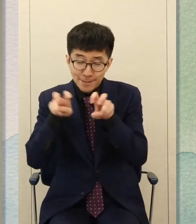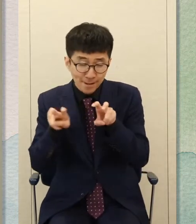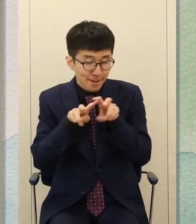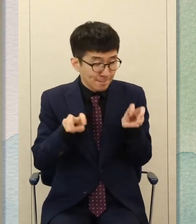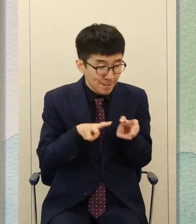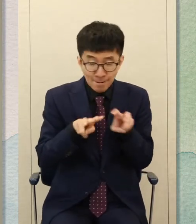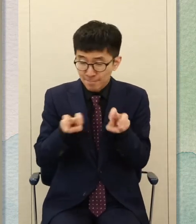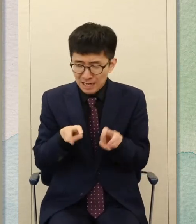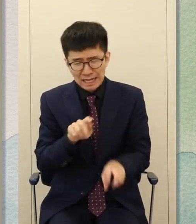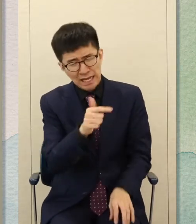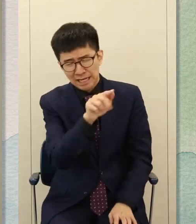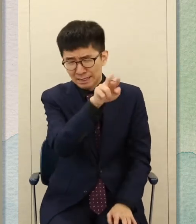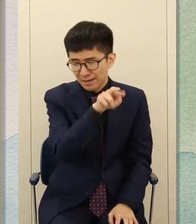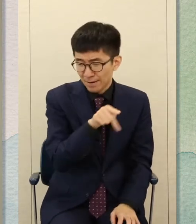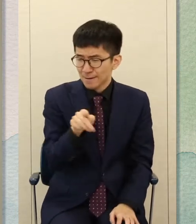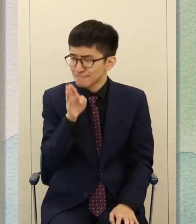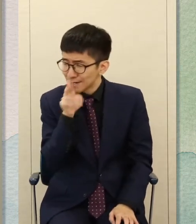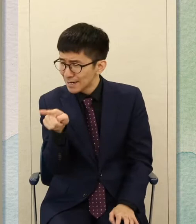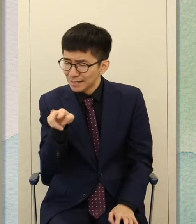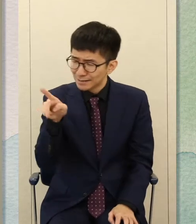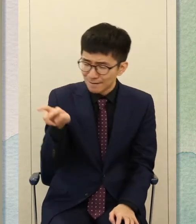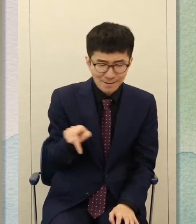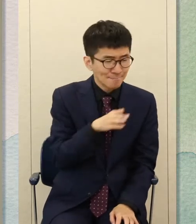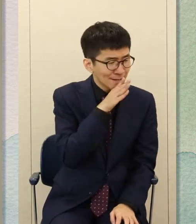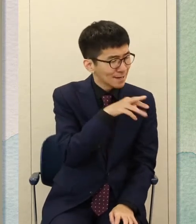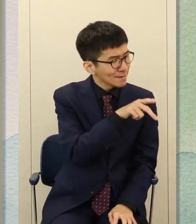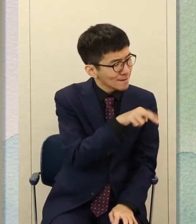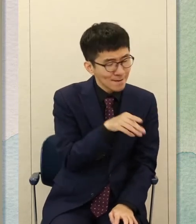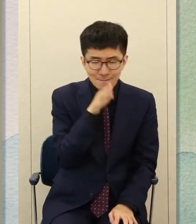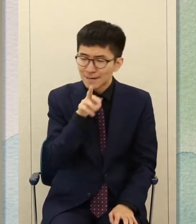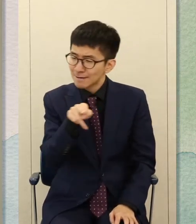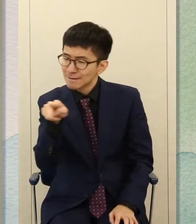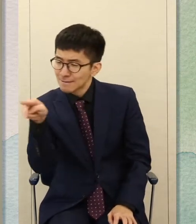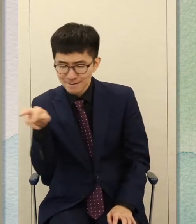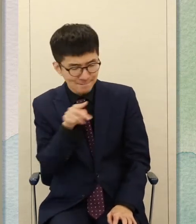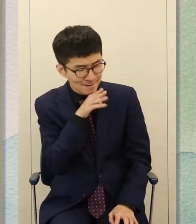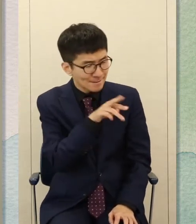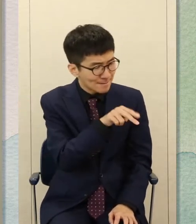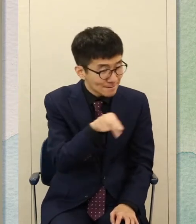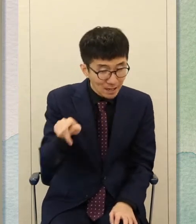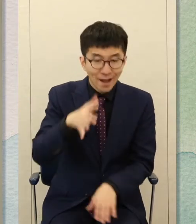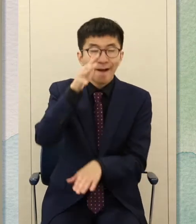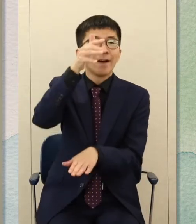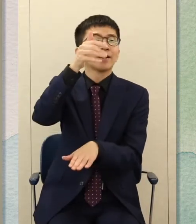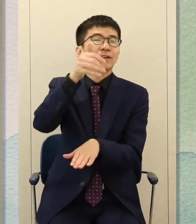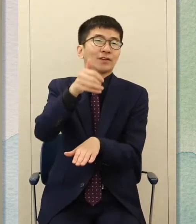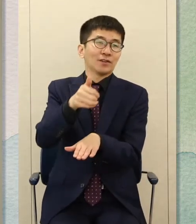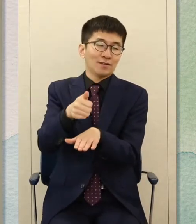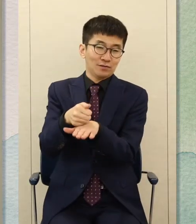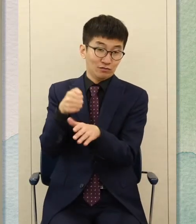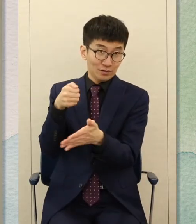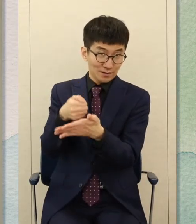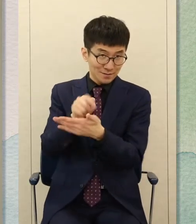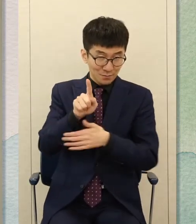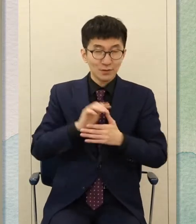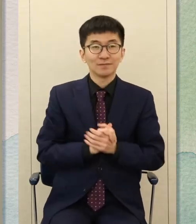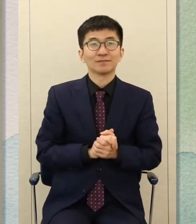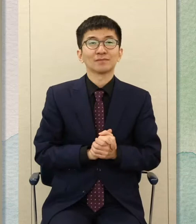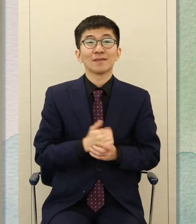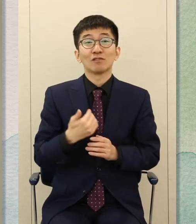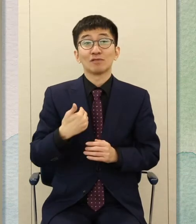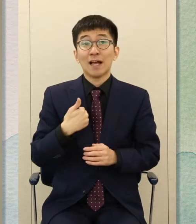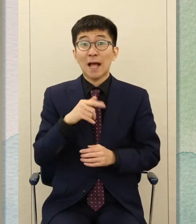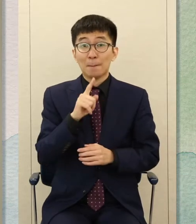뭐 이렇게 해서 좁히고 뭐 이런 걸 하면서 예, 저의 결론은 이렇게 됐습니다. 독자, 우리가 생각하는